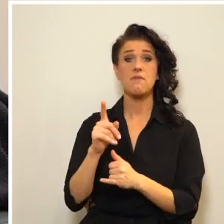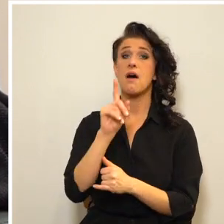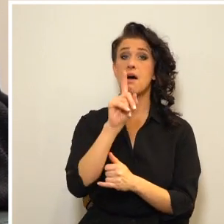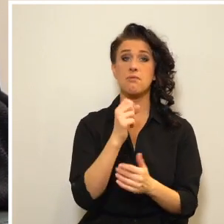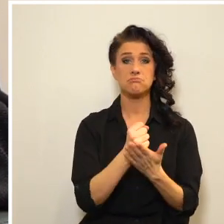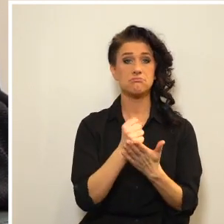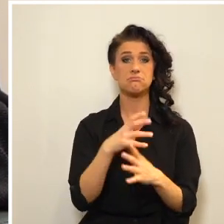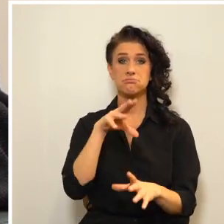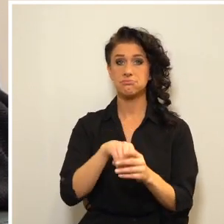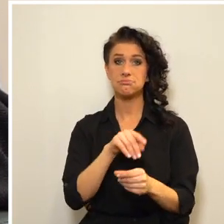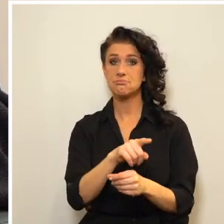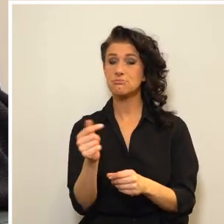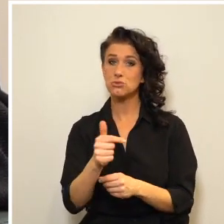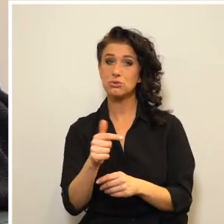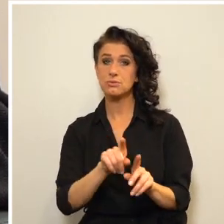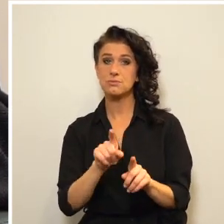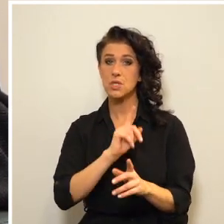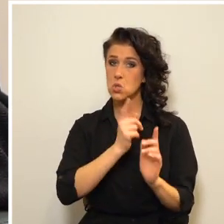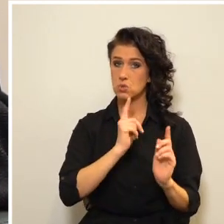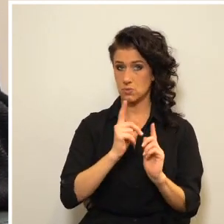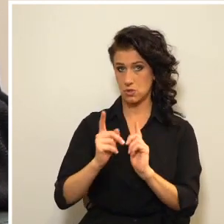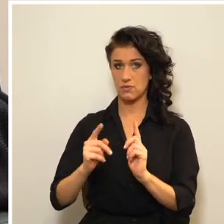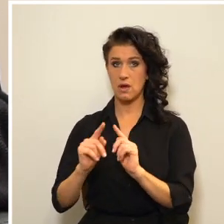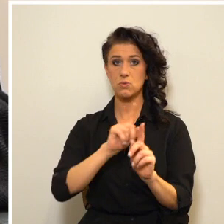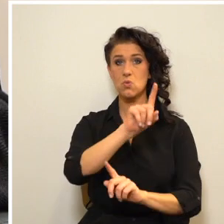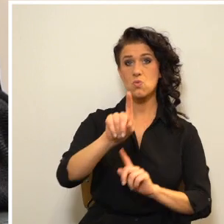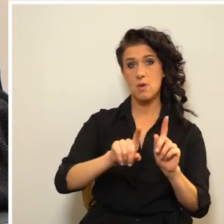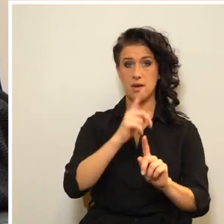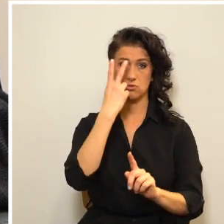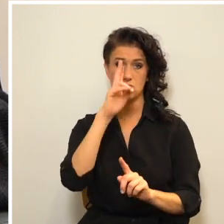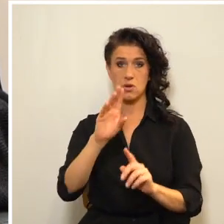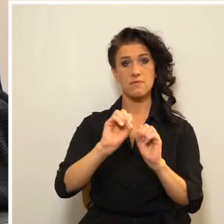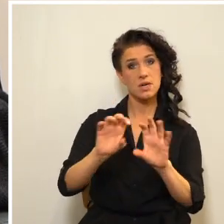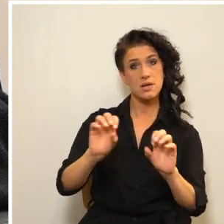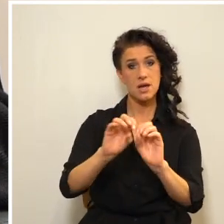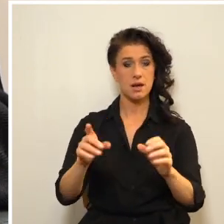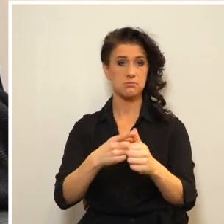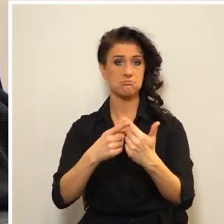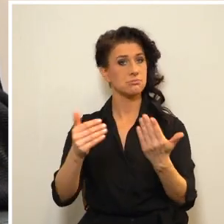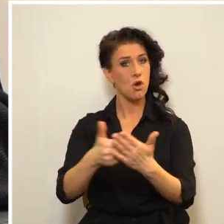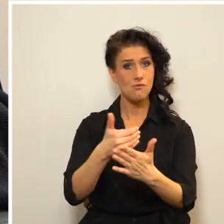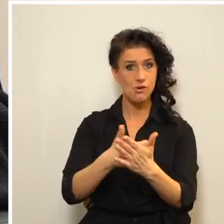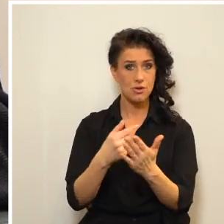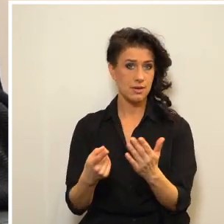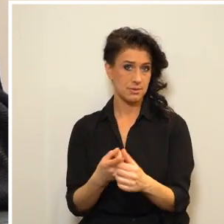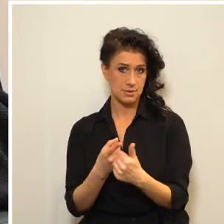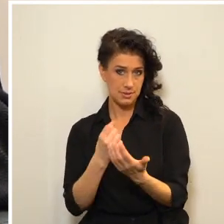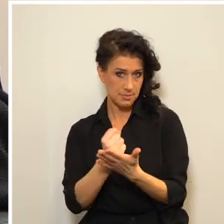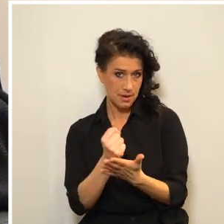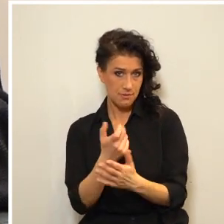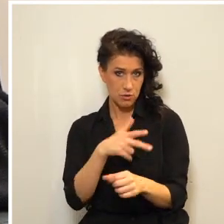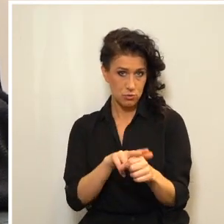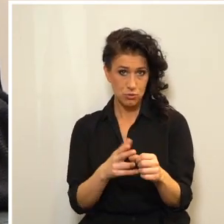na tym że musimy sporo na ten temat rozmawiać tłumaczyć pokazywać te nowości które się pokazują bo